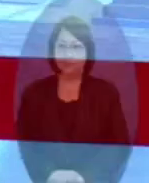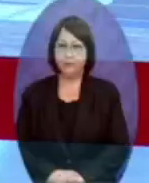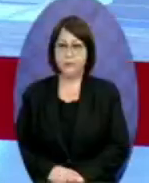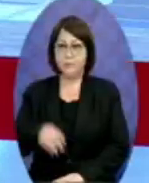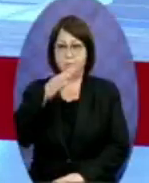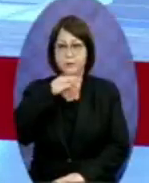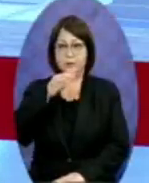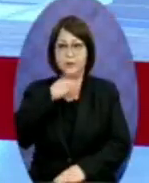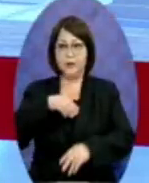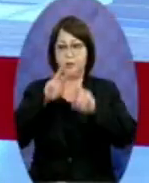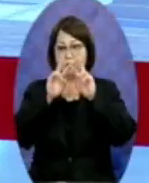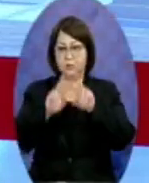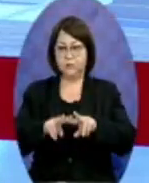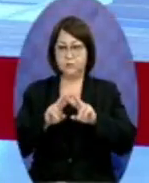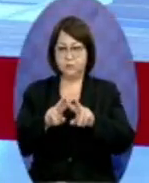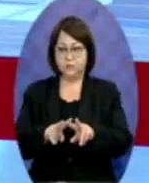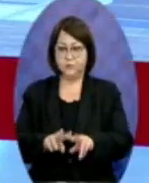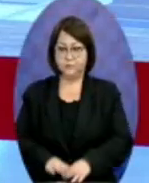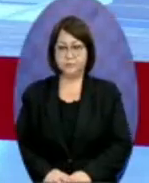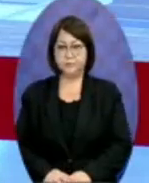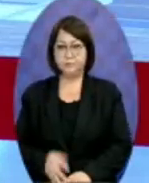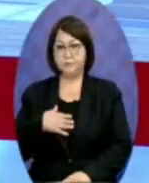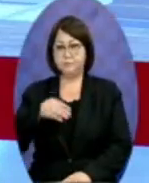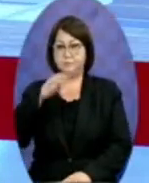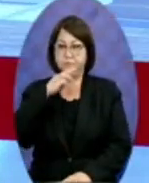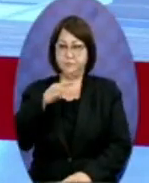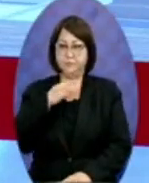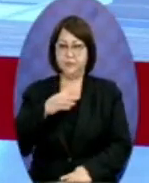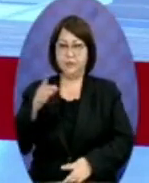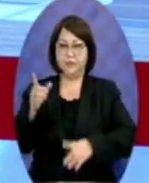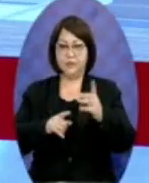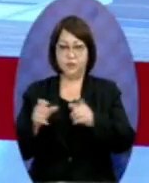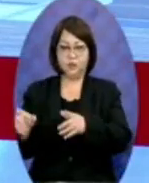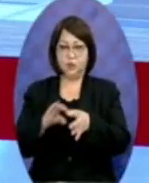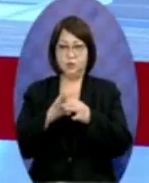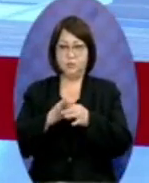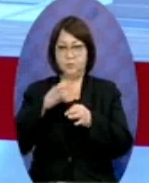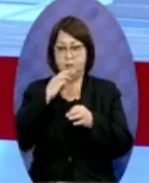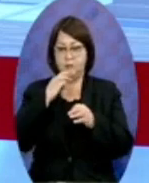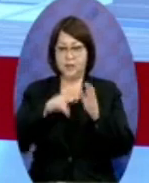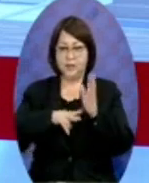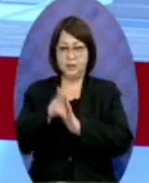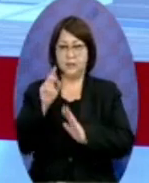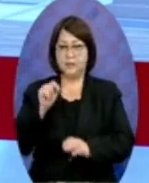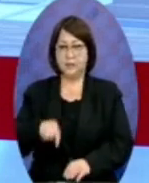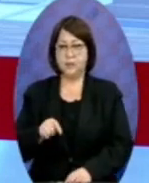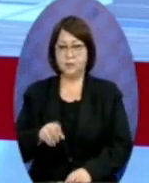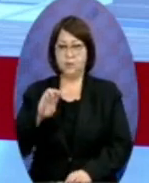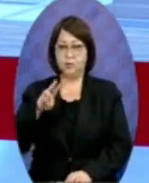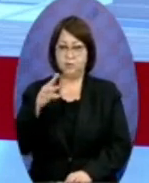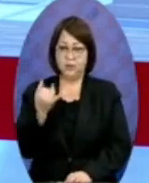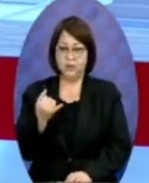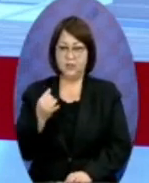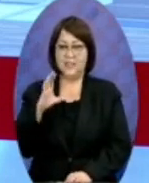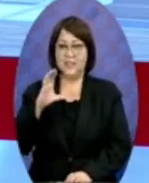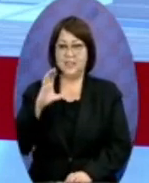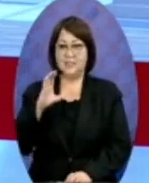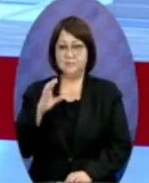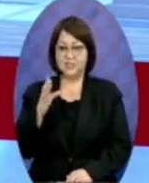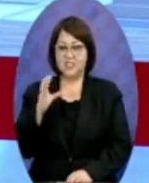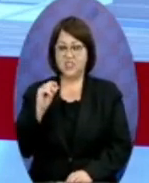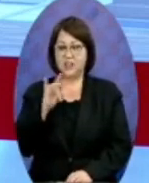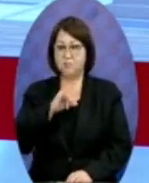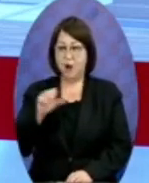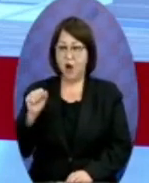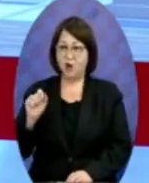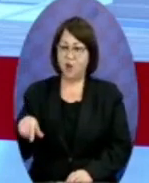Цагийн хүрд мэдээллийн хөтөлбөр үргэлжлэж байна. Манай хөтөлбөрийн эдийн засгийн булан эхэлж байна. Энэ булан хүргэхээр студид зөвлөлт санчирмаа ажиллаж байгаа. Энэ